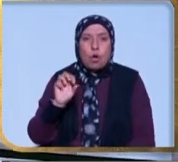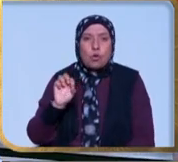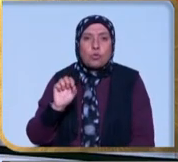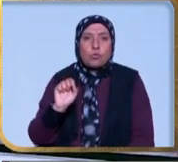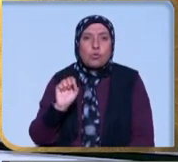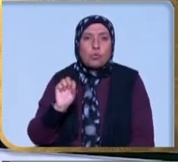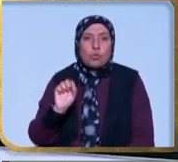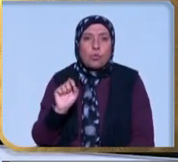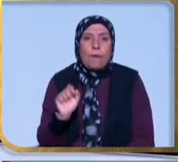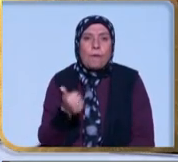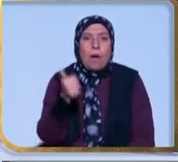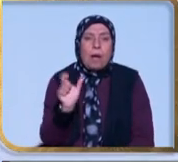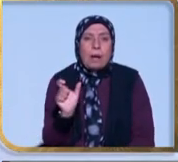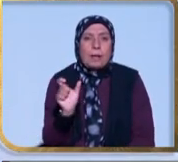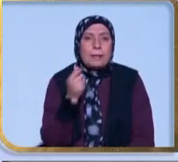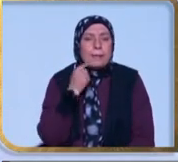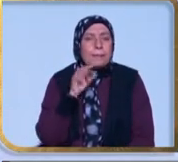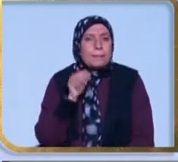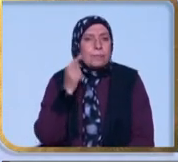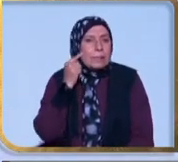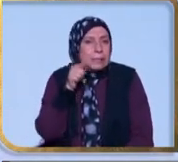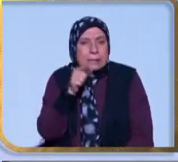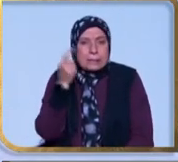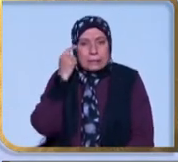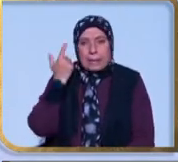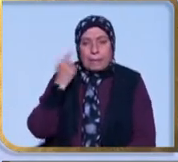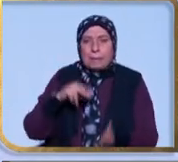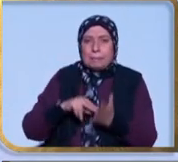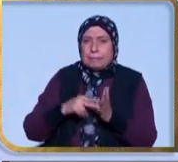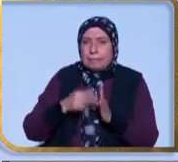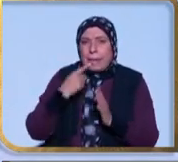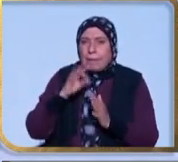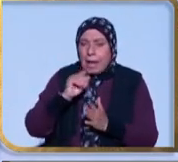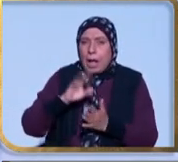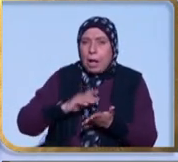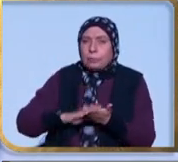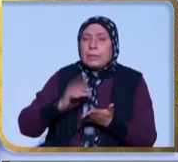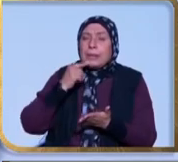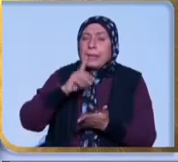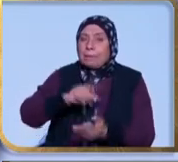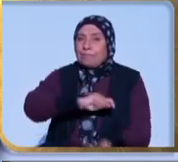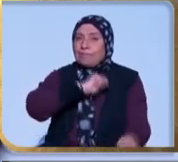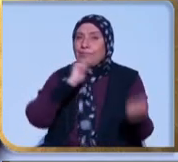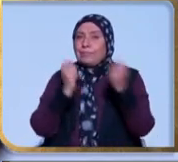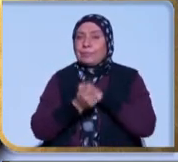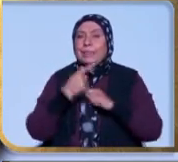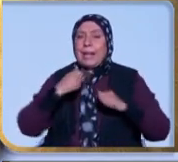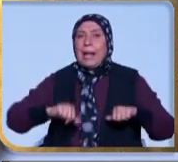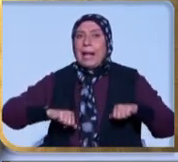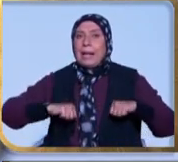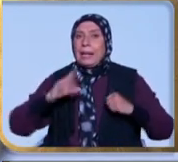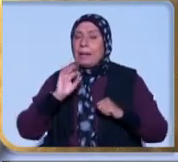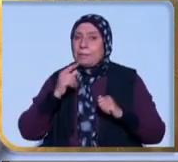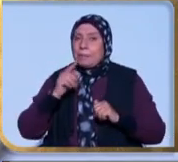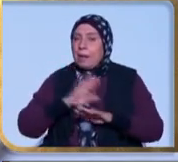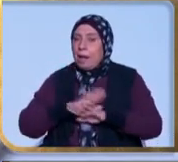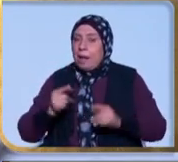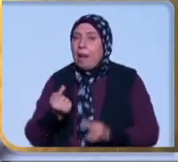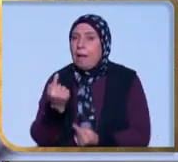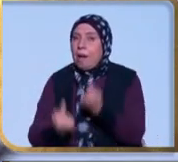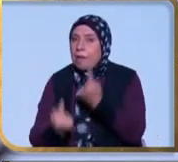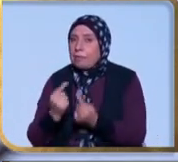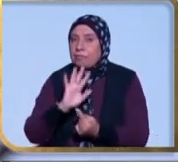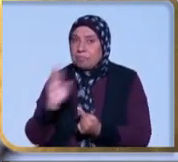الجو وحل الرخاء بديارهم ورجعت الحياة تاني هادئة مطمئنة مستقرة، وبدأت الأرض تنبت